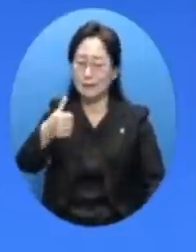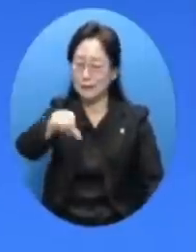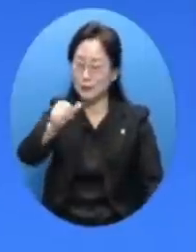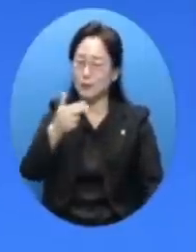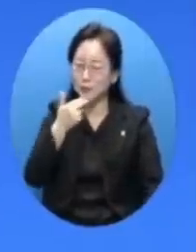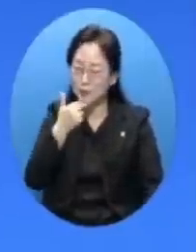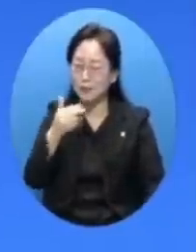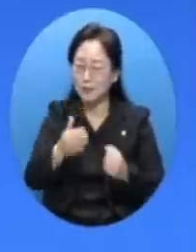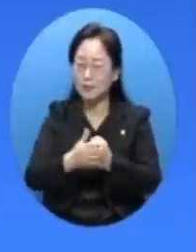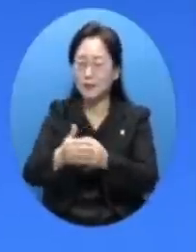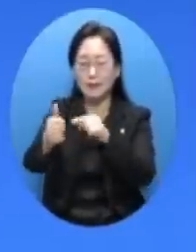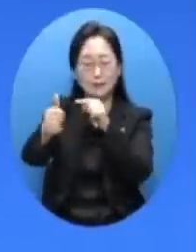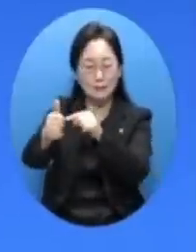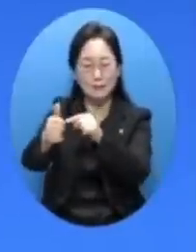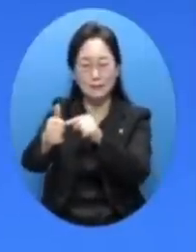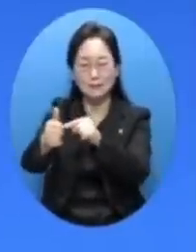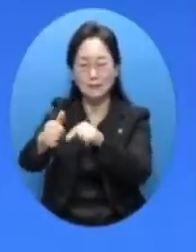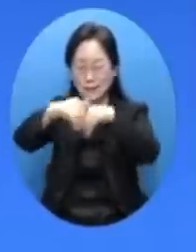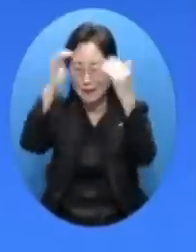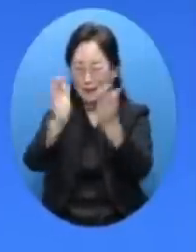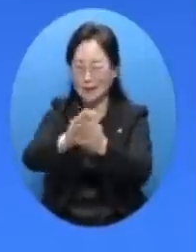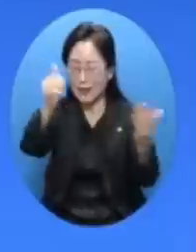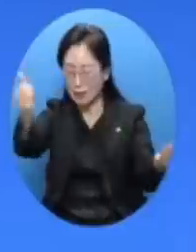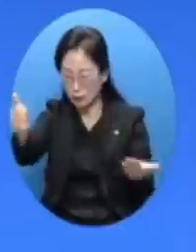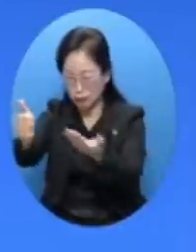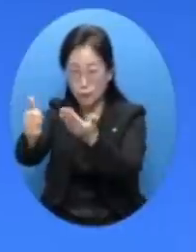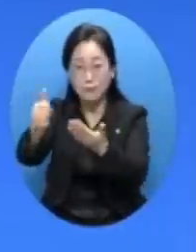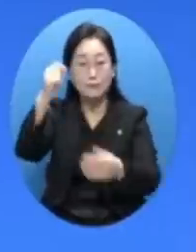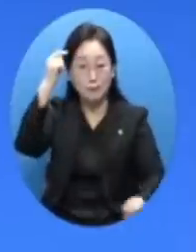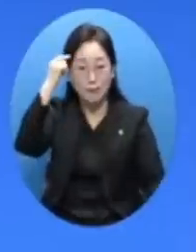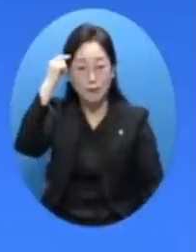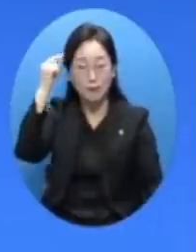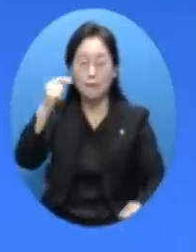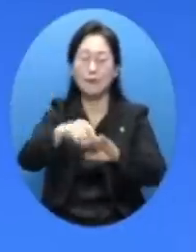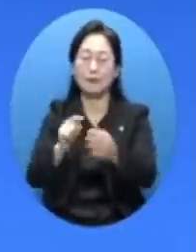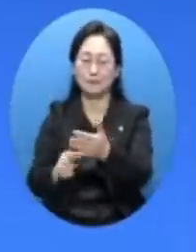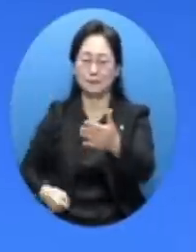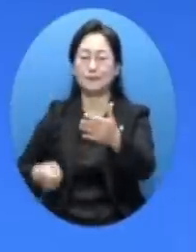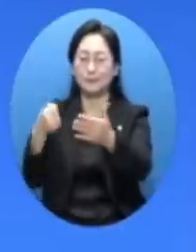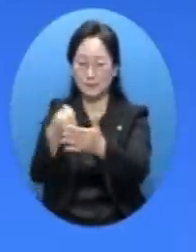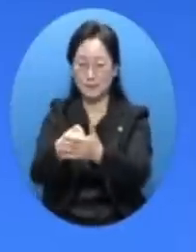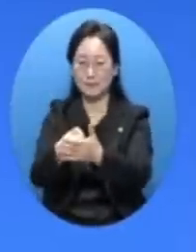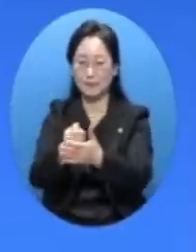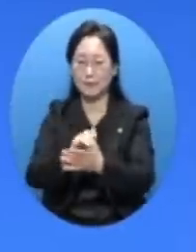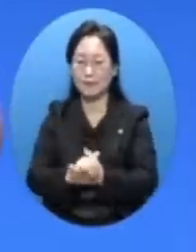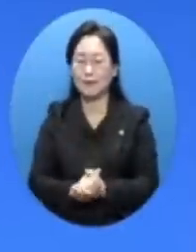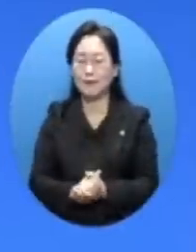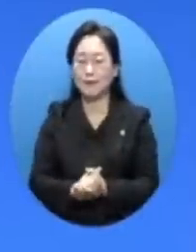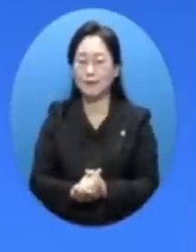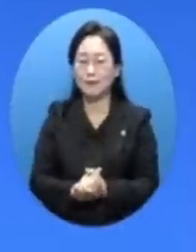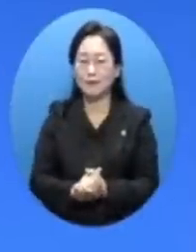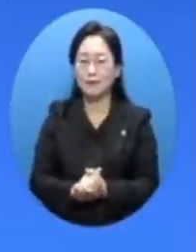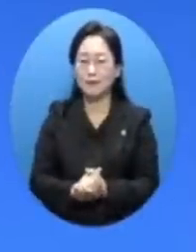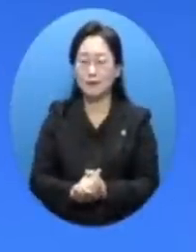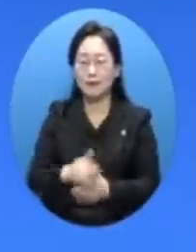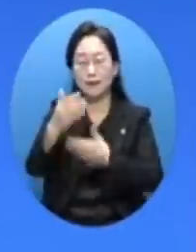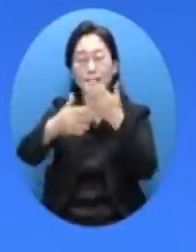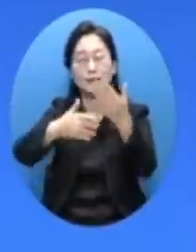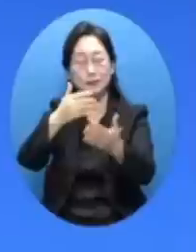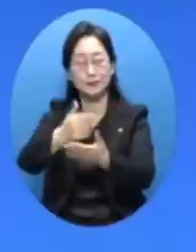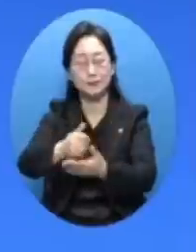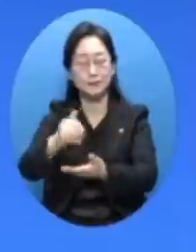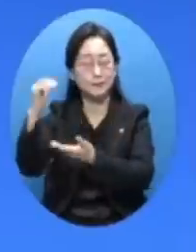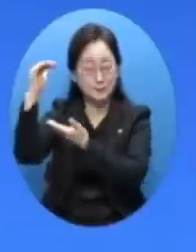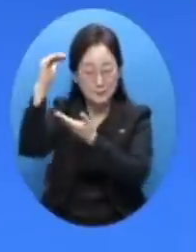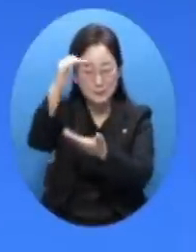저 애한테 내 모든 상속을 물려줘야겠다 마음에 결심을 하게 됐습니다. 그래서 하나님께 그대로